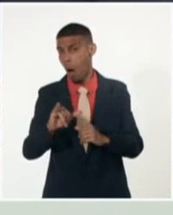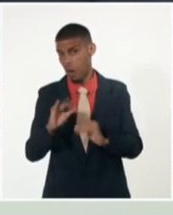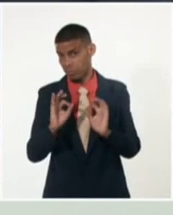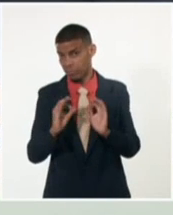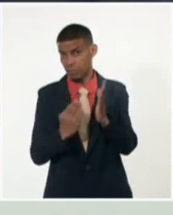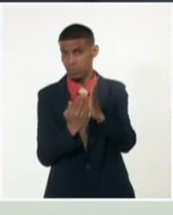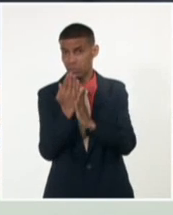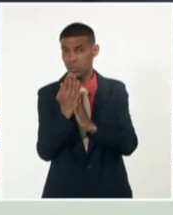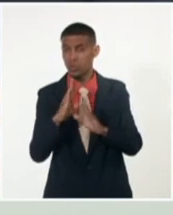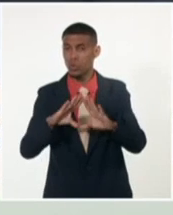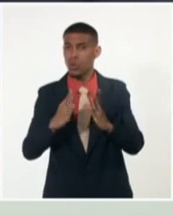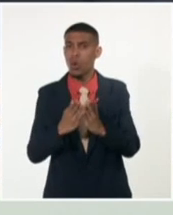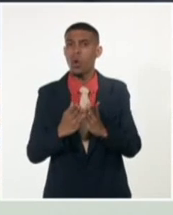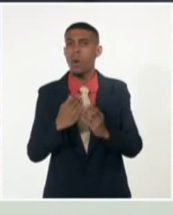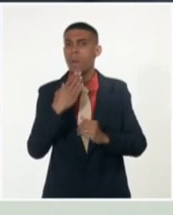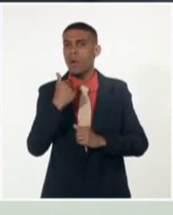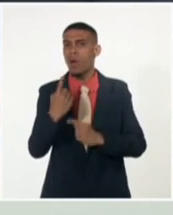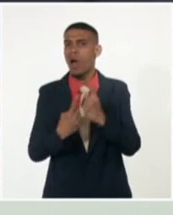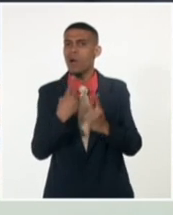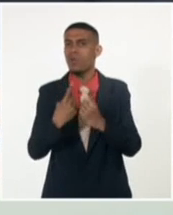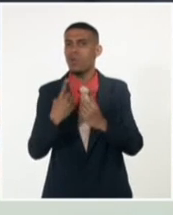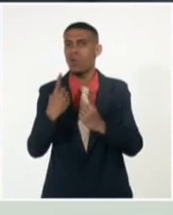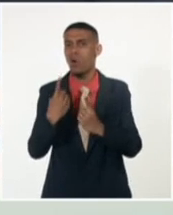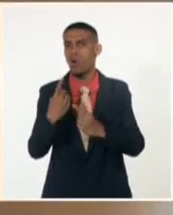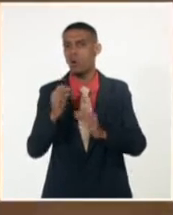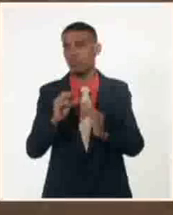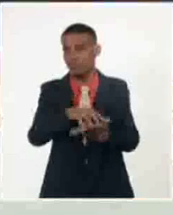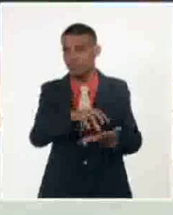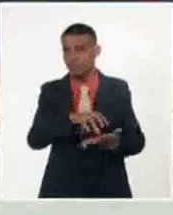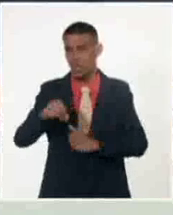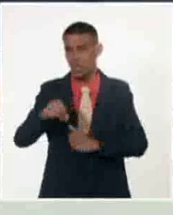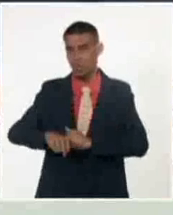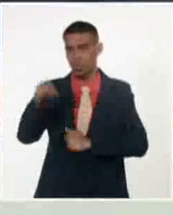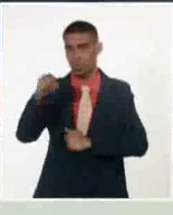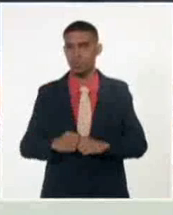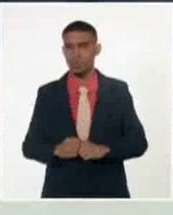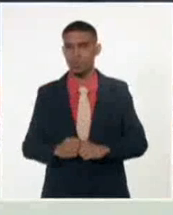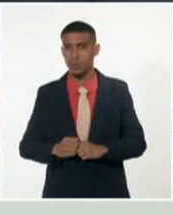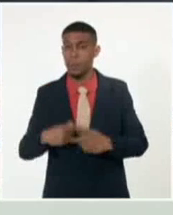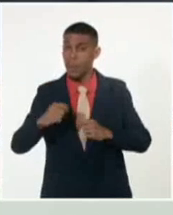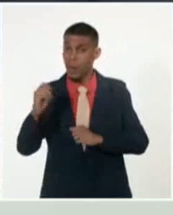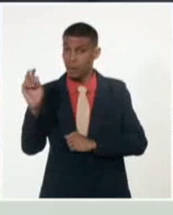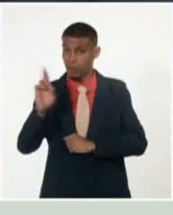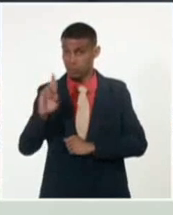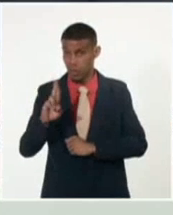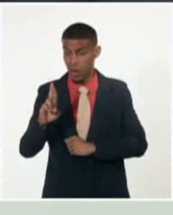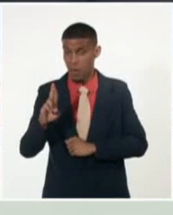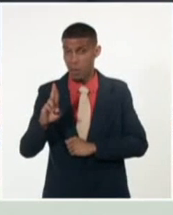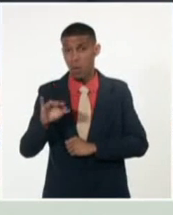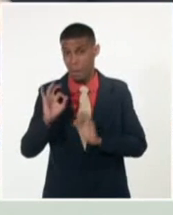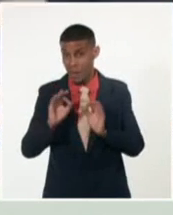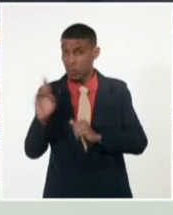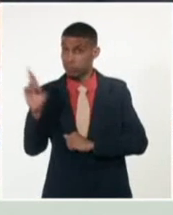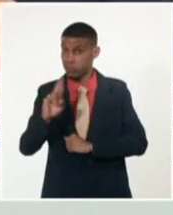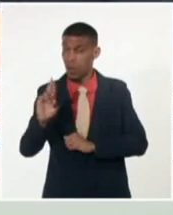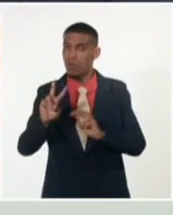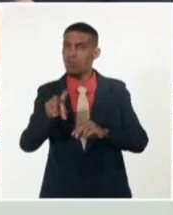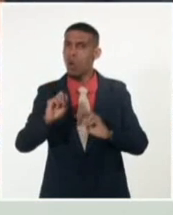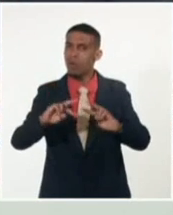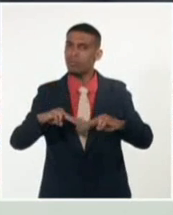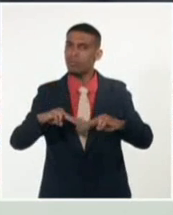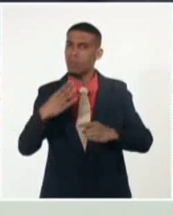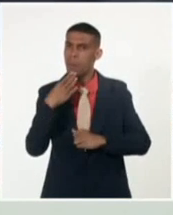las arcas de unos pocos a expensas del sur. Urge, como la mayor de todas las urgencias, un nuevo y más